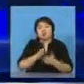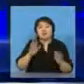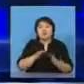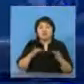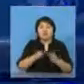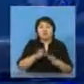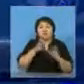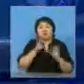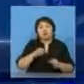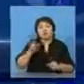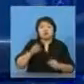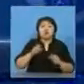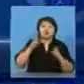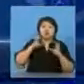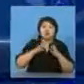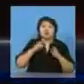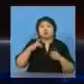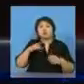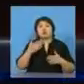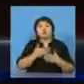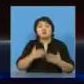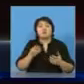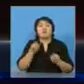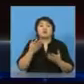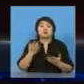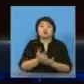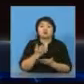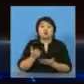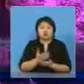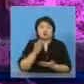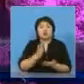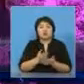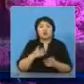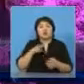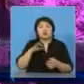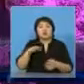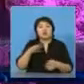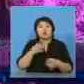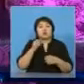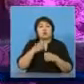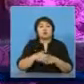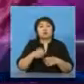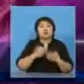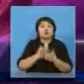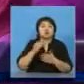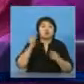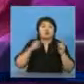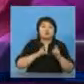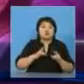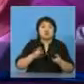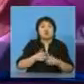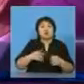филармония өнер базары, халықаралық және республикалық байқаулардың бірнеше мәрте жүлдегерлері. Өнер орталығының өзі де жоғары деңгейдегі